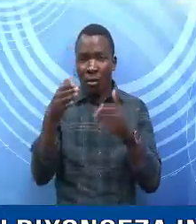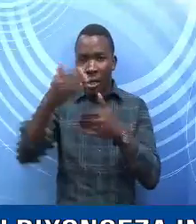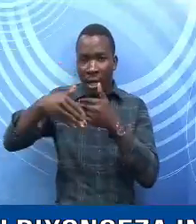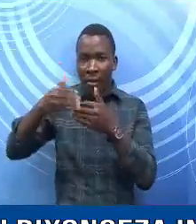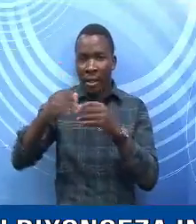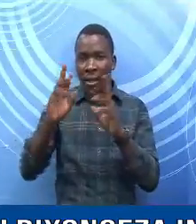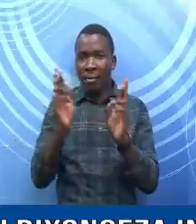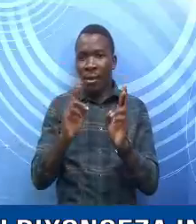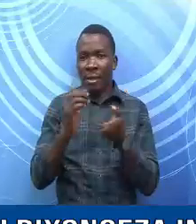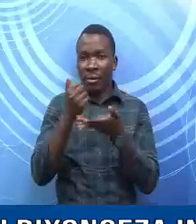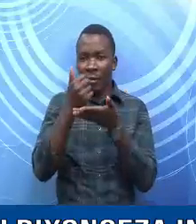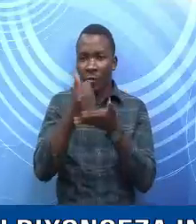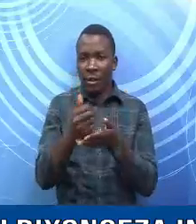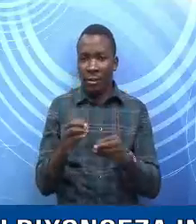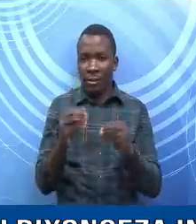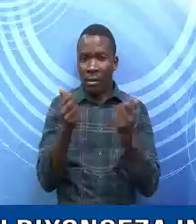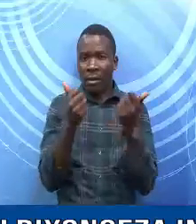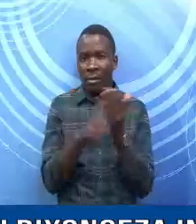muri iki kibazo.